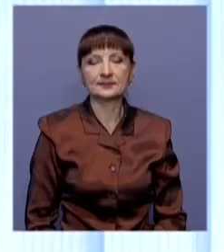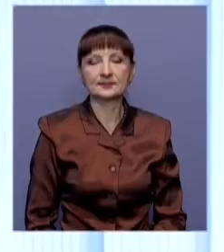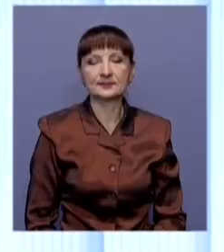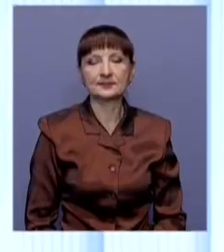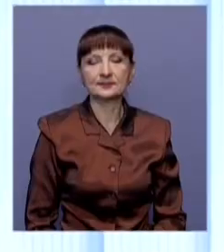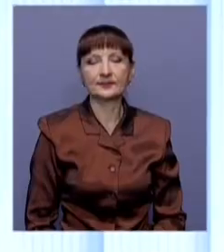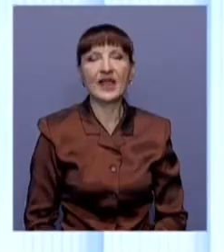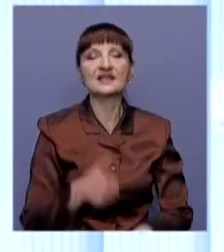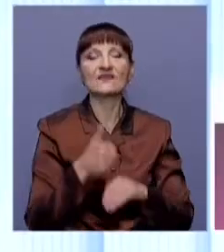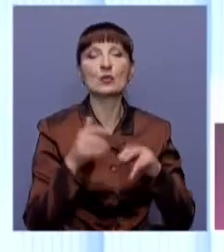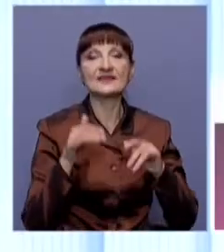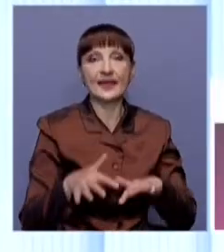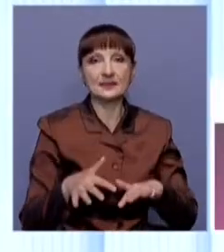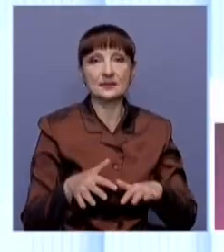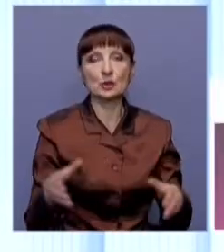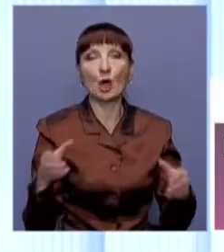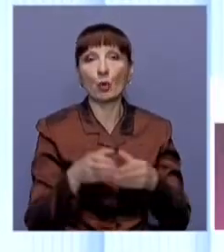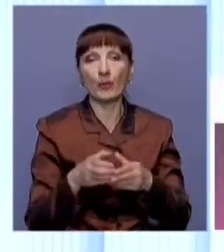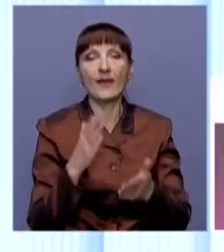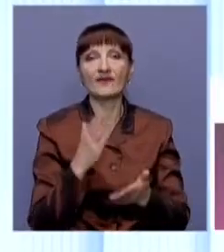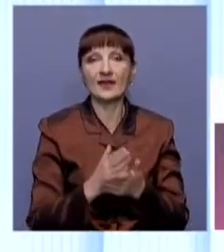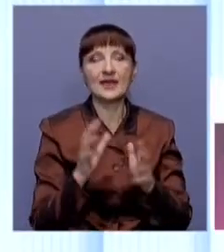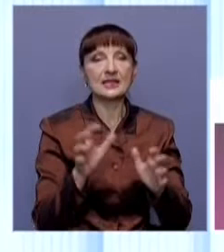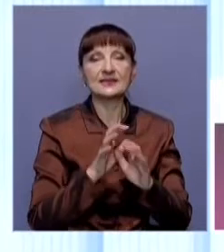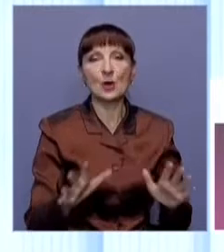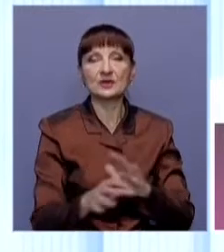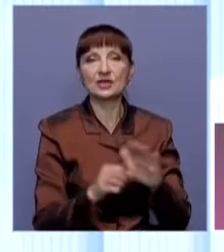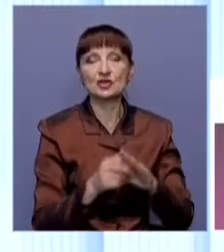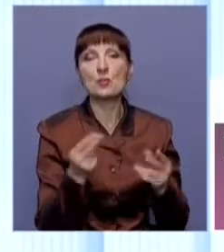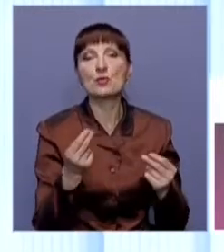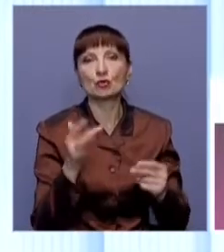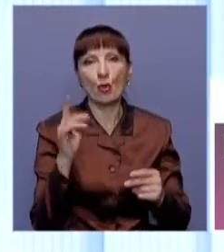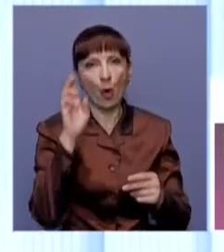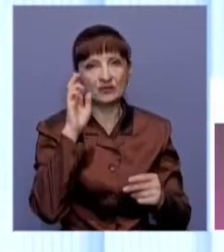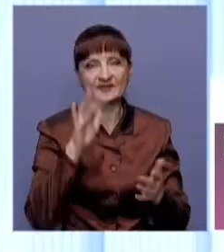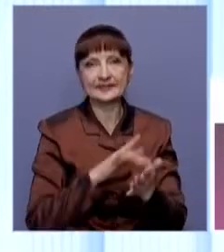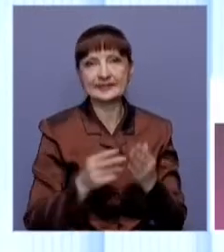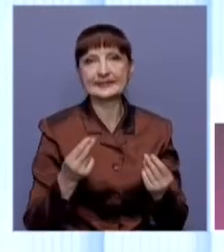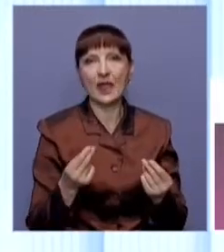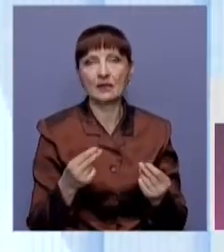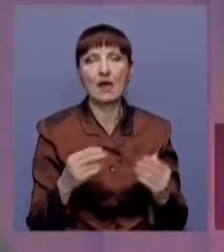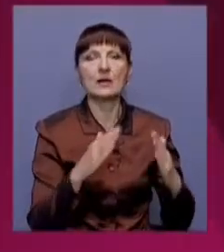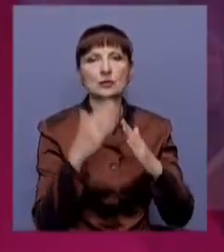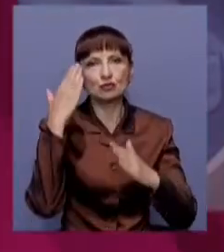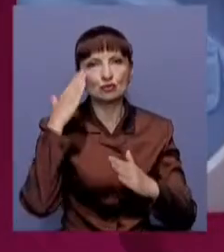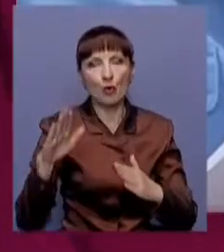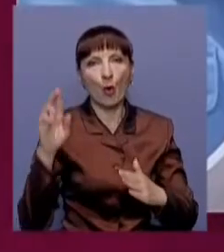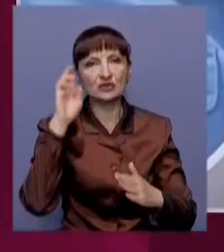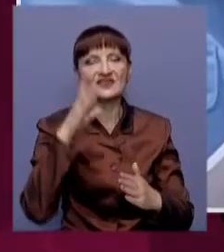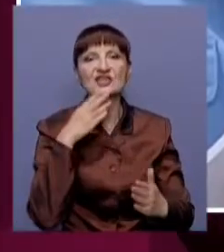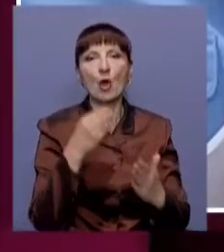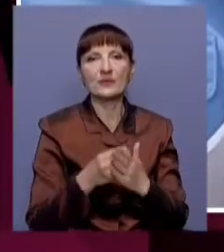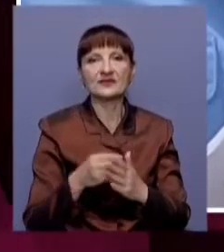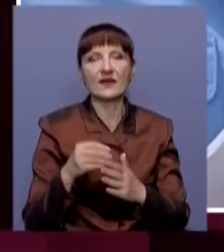основной деятельностью плоды являлась незаконно хищении бюджетных средств натяжения объектов недвижимости из государства собственность